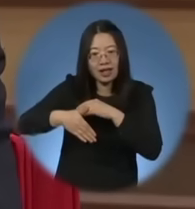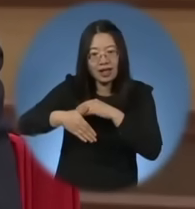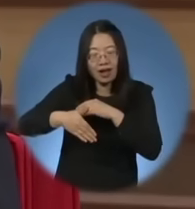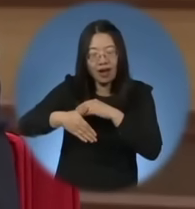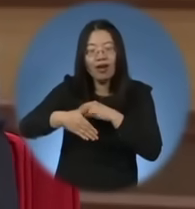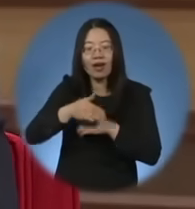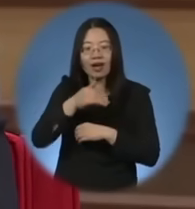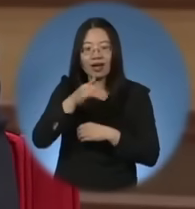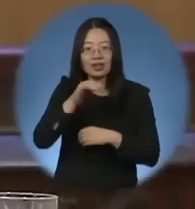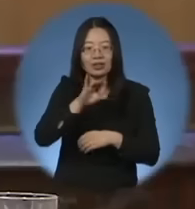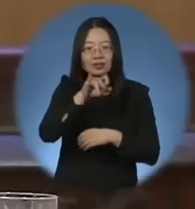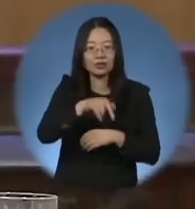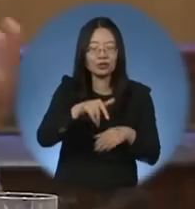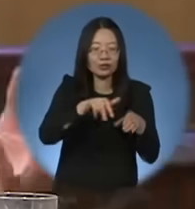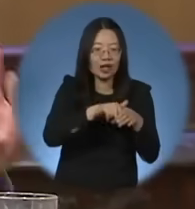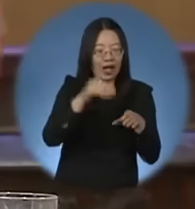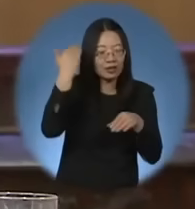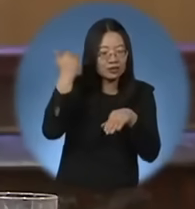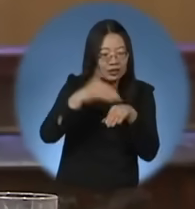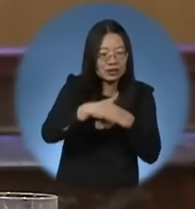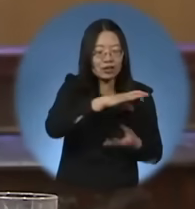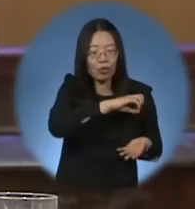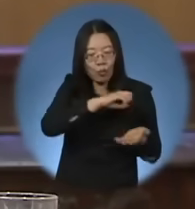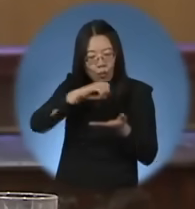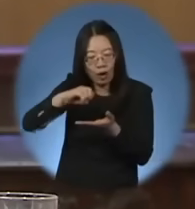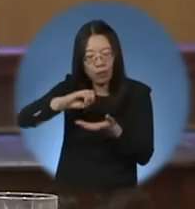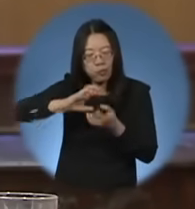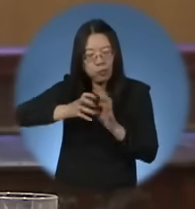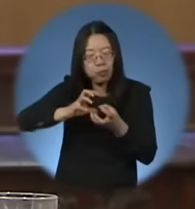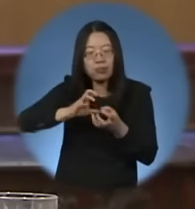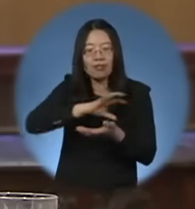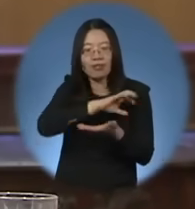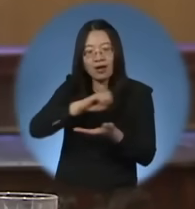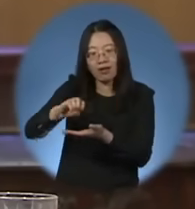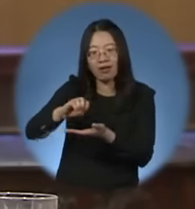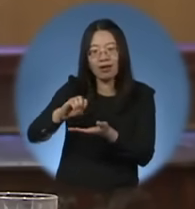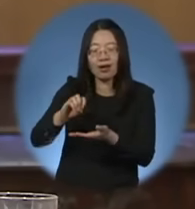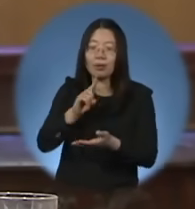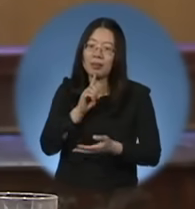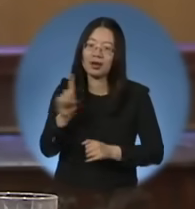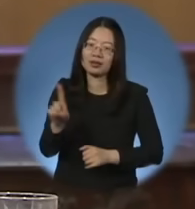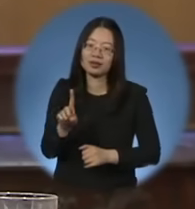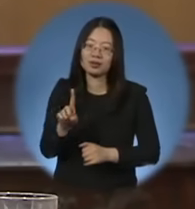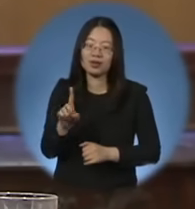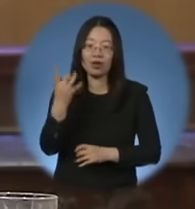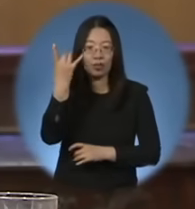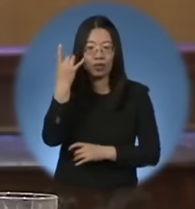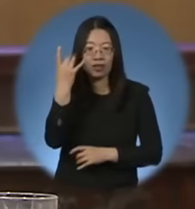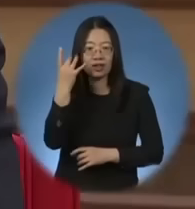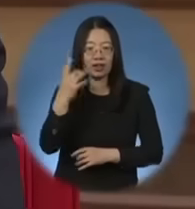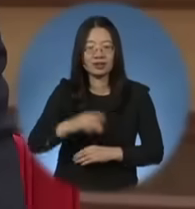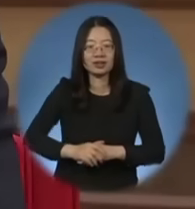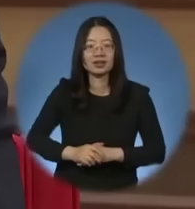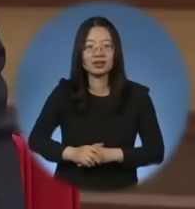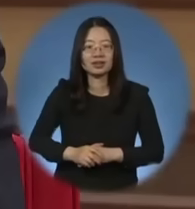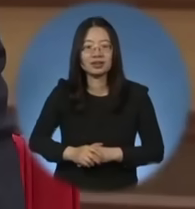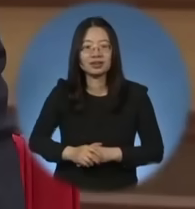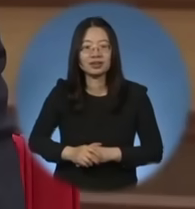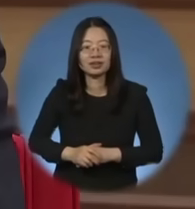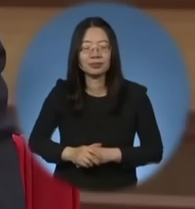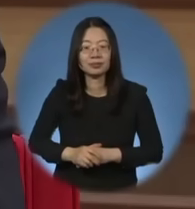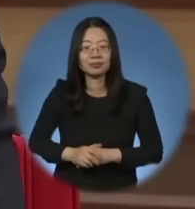conf 했어요 유교를 한국식으로 가져왔다 네예 무슨 말이냐면 그책은 원래 그